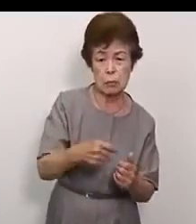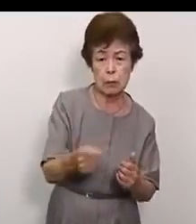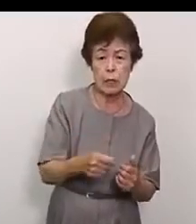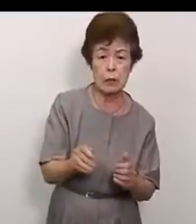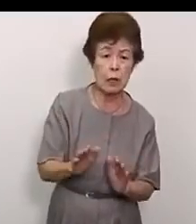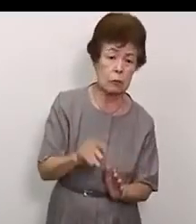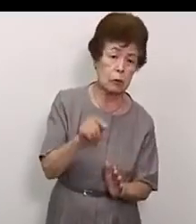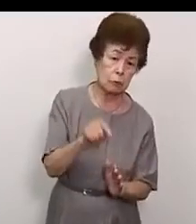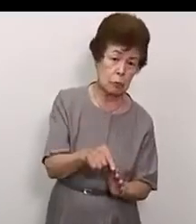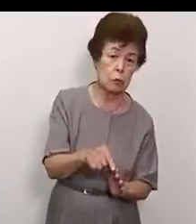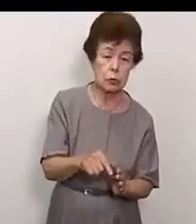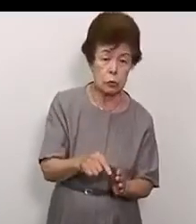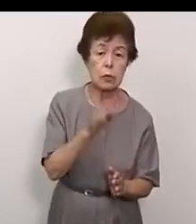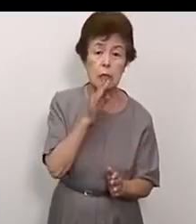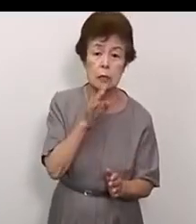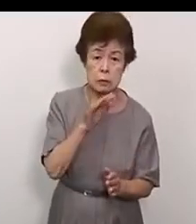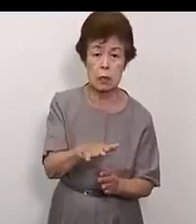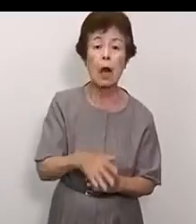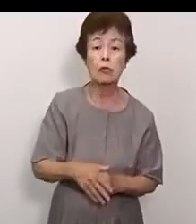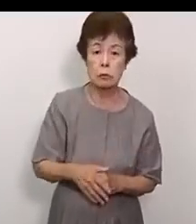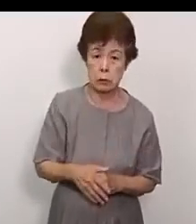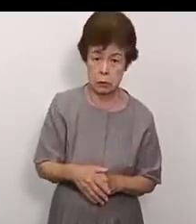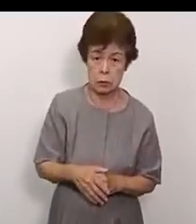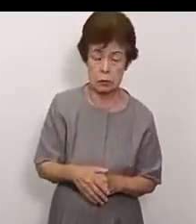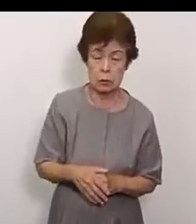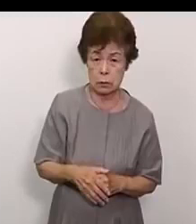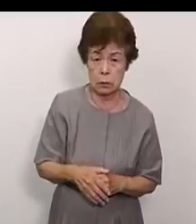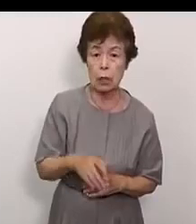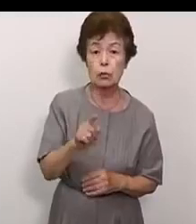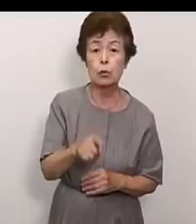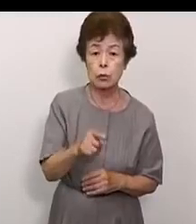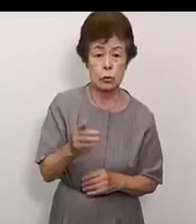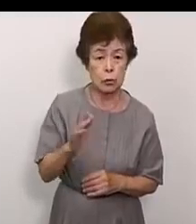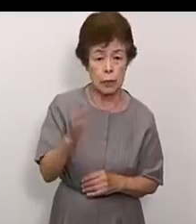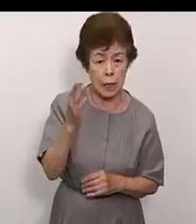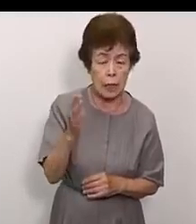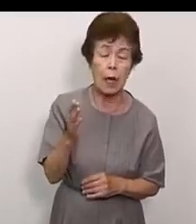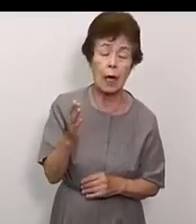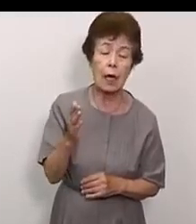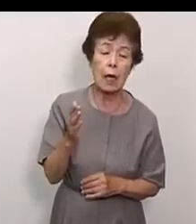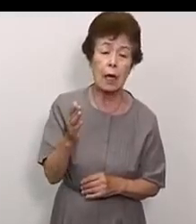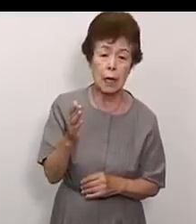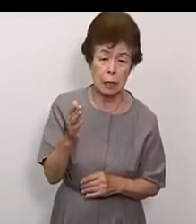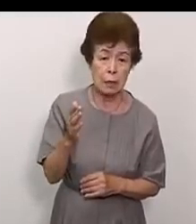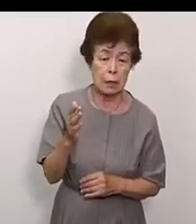実があるんですね。でそうするとなかなかやっぱり